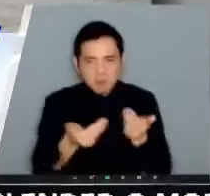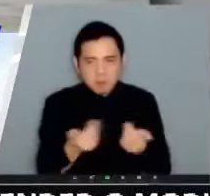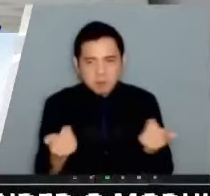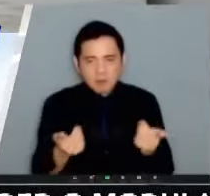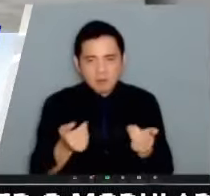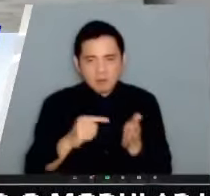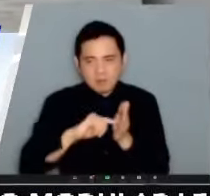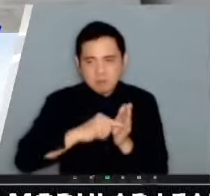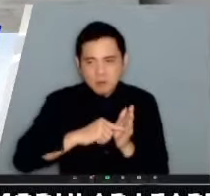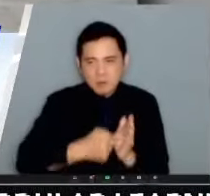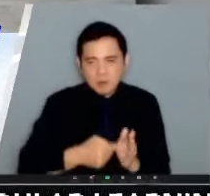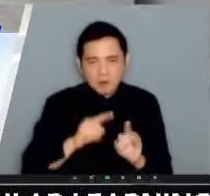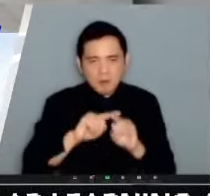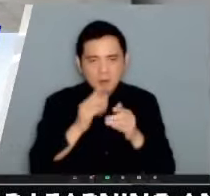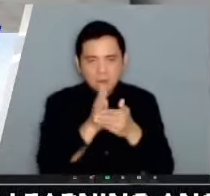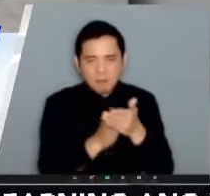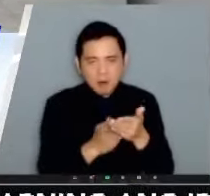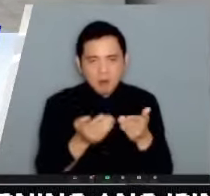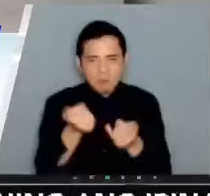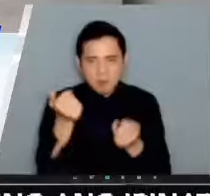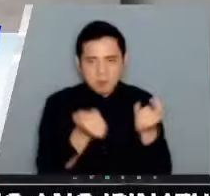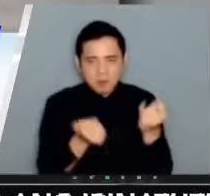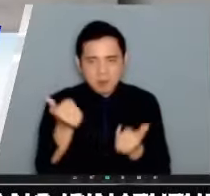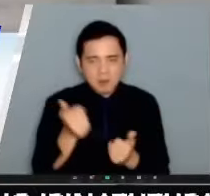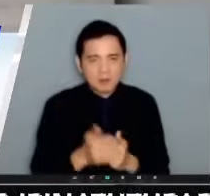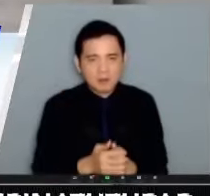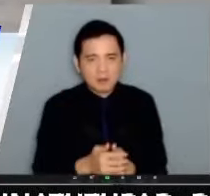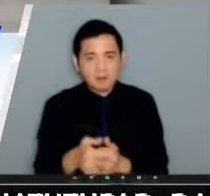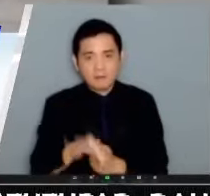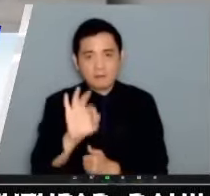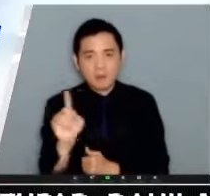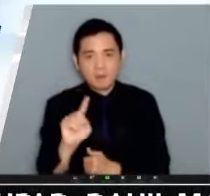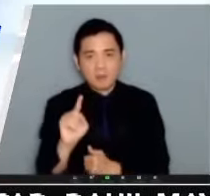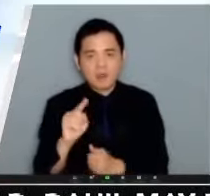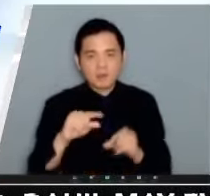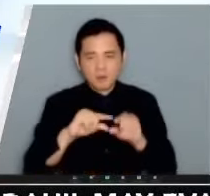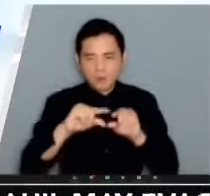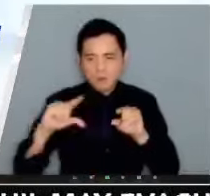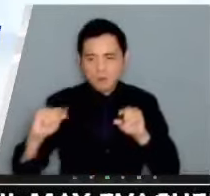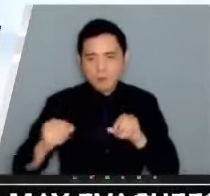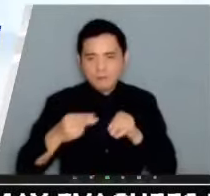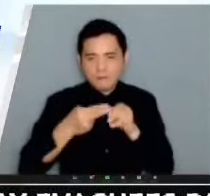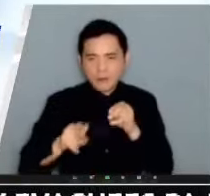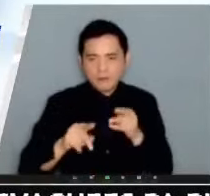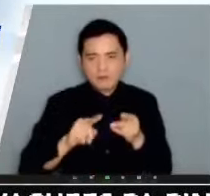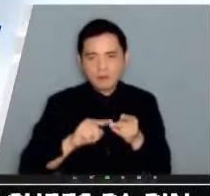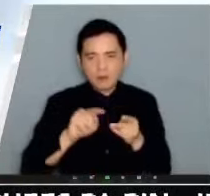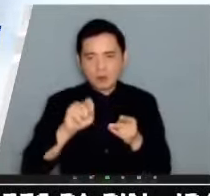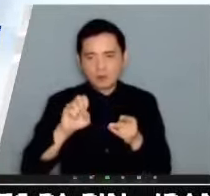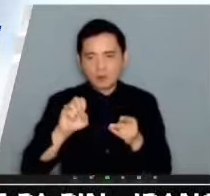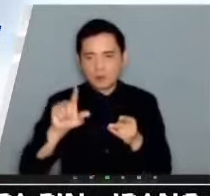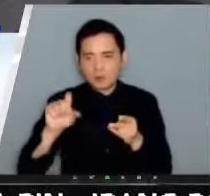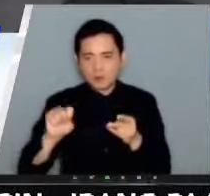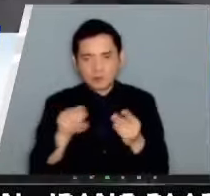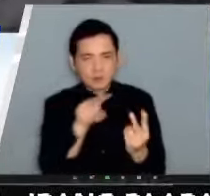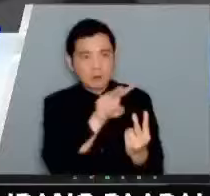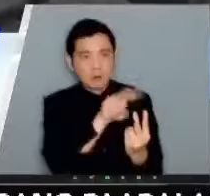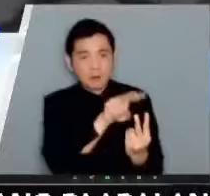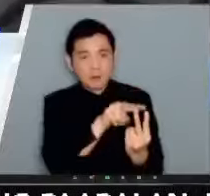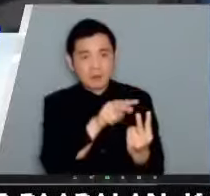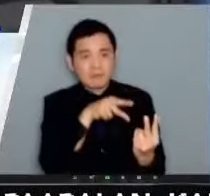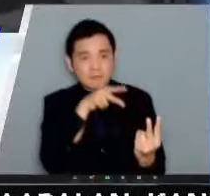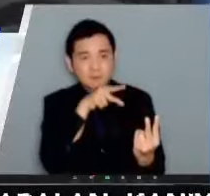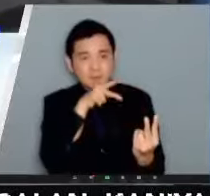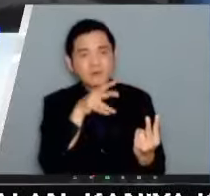nila nabawi sa mga suspek ang isang kutsilyo at ilang tools dati ng nakulo ang mga suspect dahil sa kasong may kinalaman sa